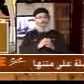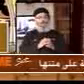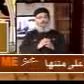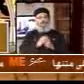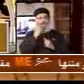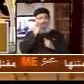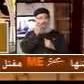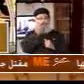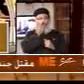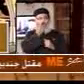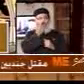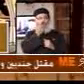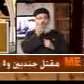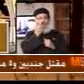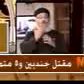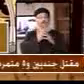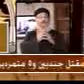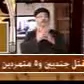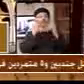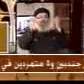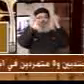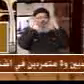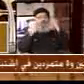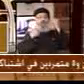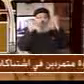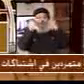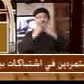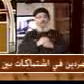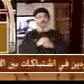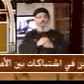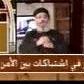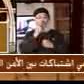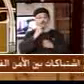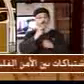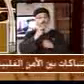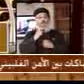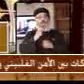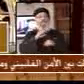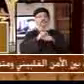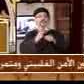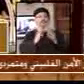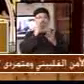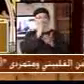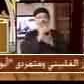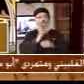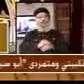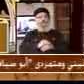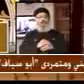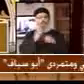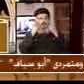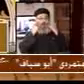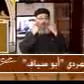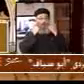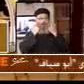الدمعة الصغيرة دي دليل على التوبة، ودليل على انك انسان صادق، بالذات لو كانت الدموع ليس